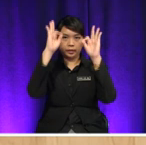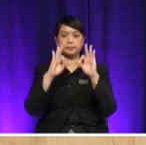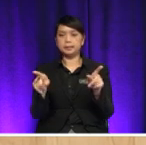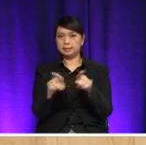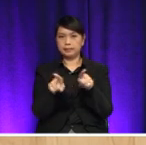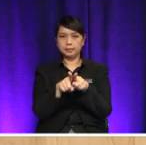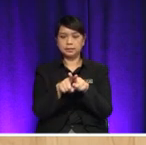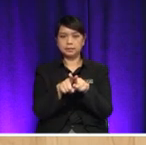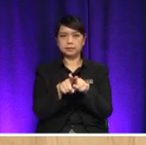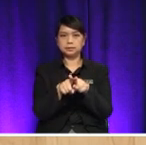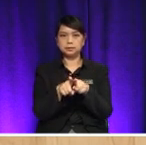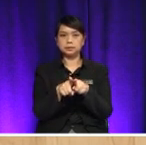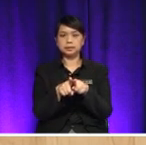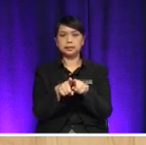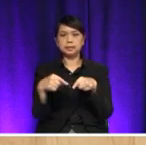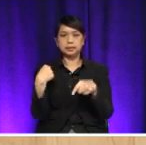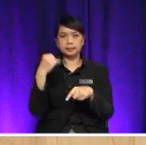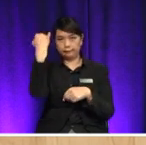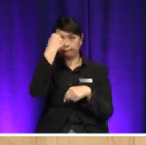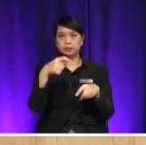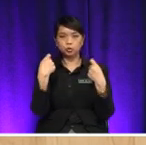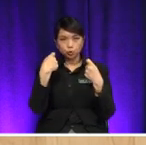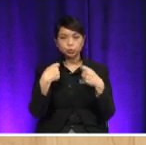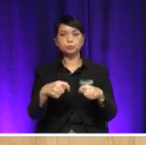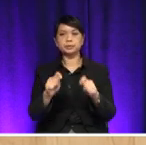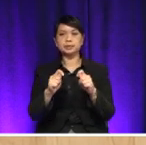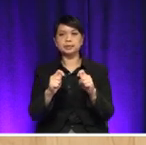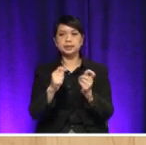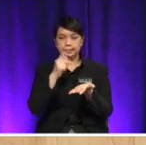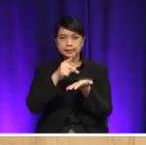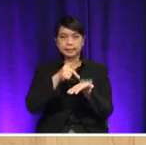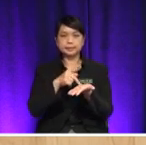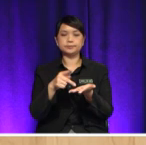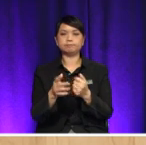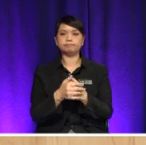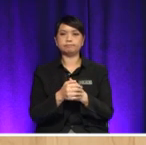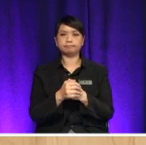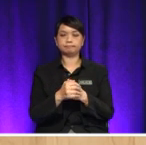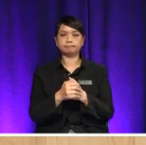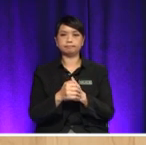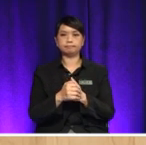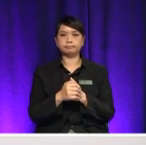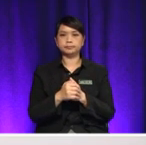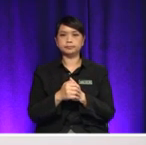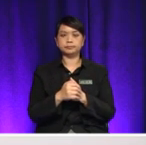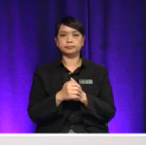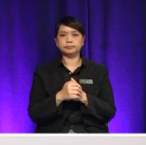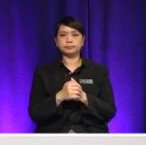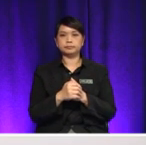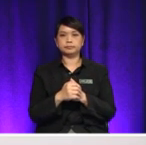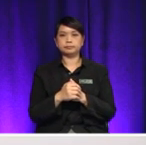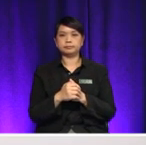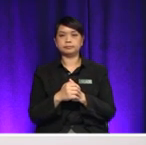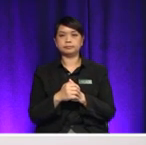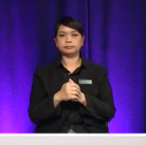Oke jadi kita buat dulu formulirnya adalah Why bagi dengan kosong ukuran 80 pada tahun 2017 sebagai asasnya